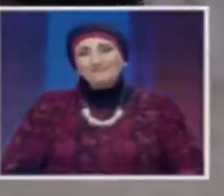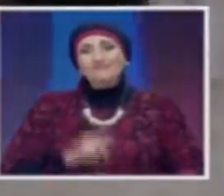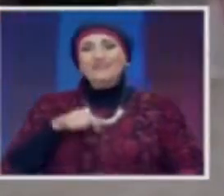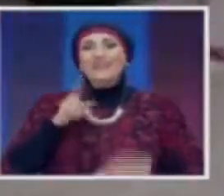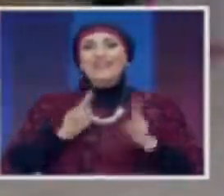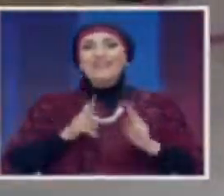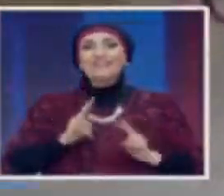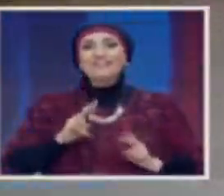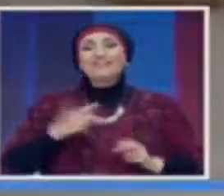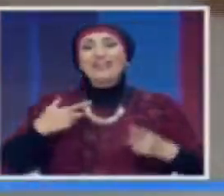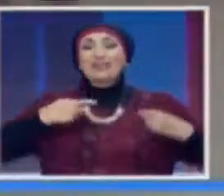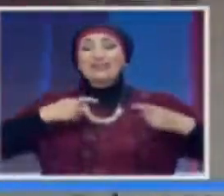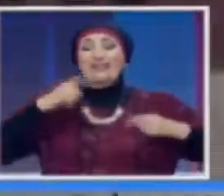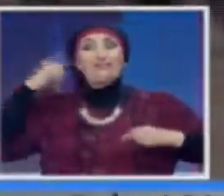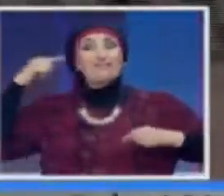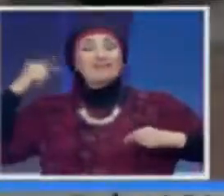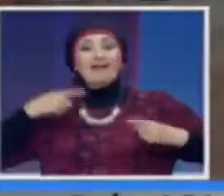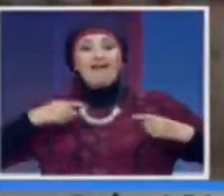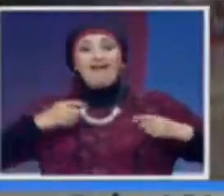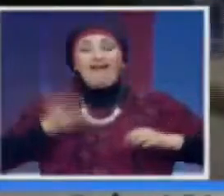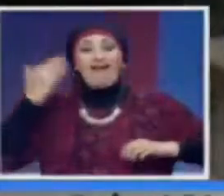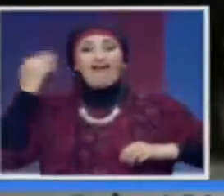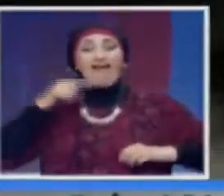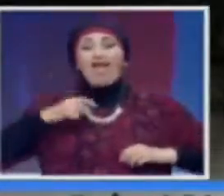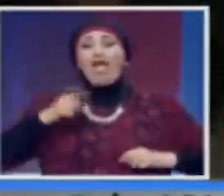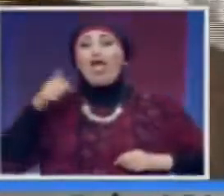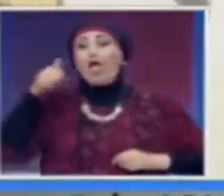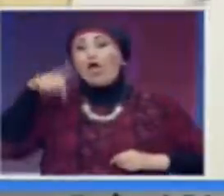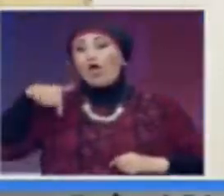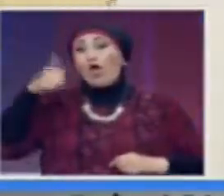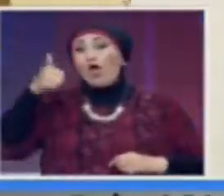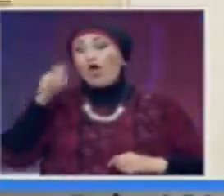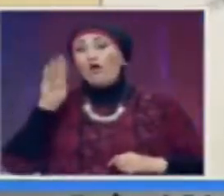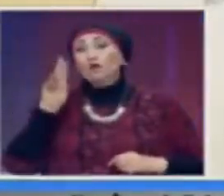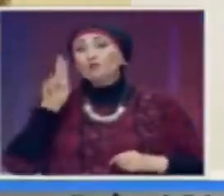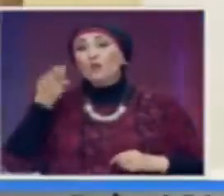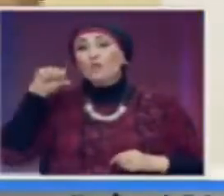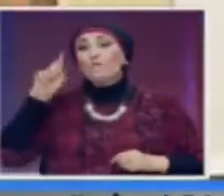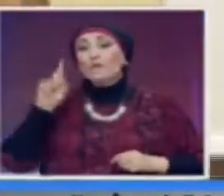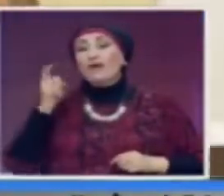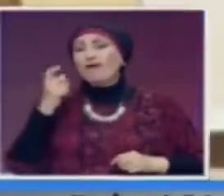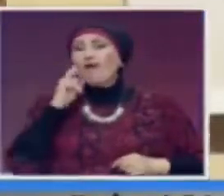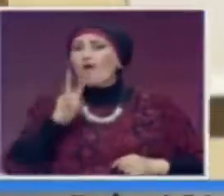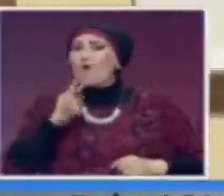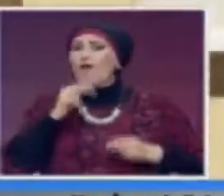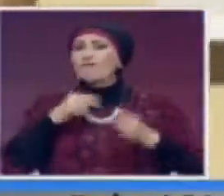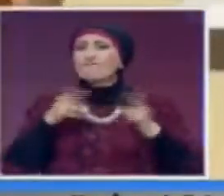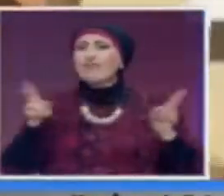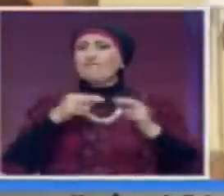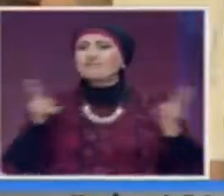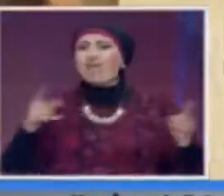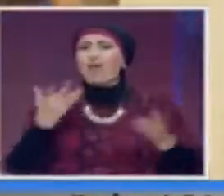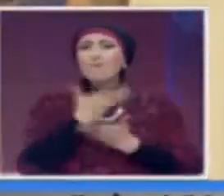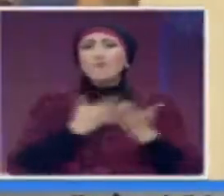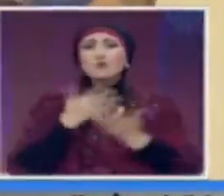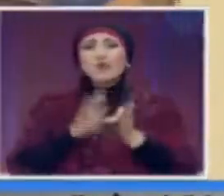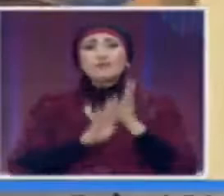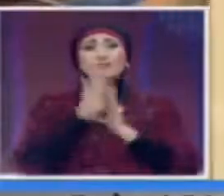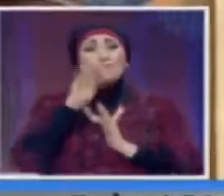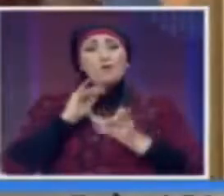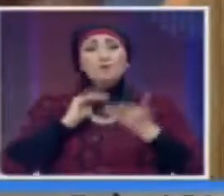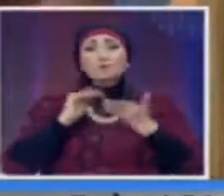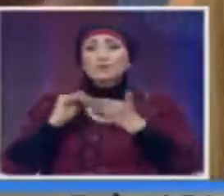الاحتفالات بانتصارات ذكرى مصر أكتوبر ما زالت مستمرة، وتستمر معها افتتاحات المشروعات التنموية